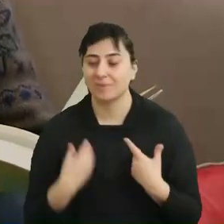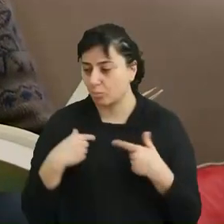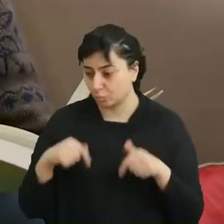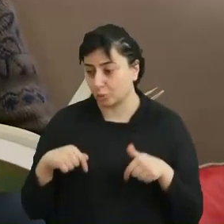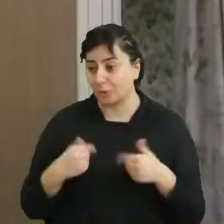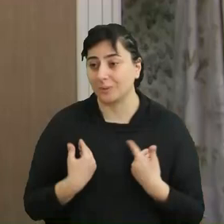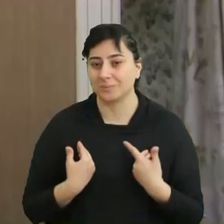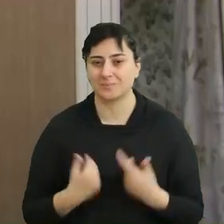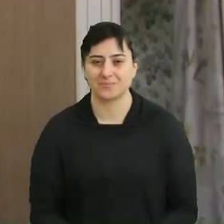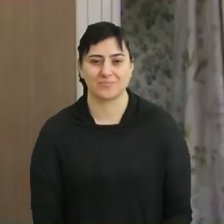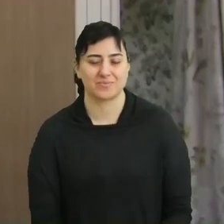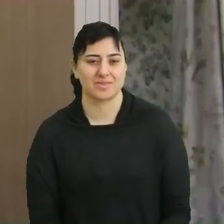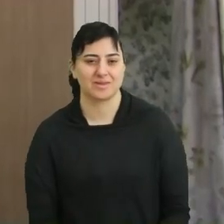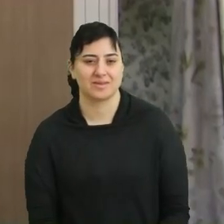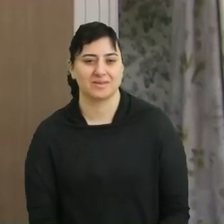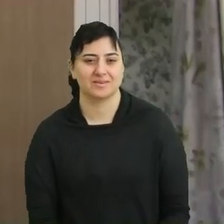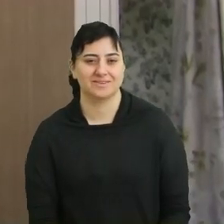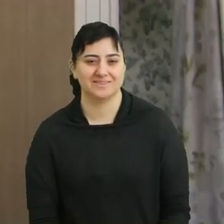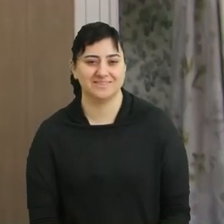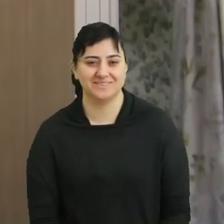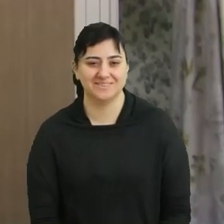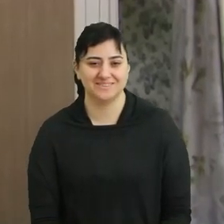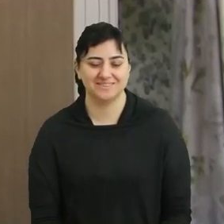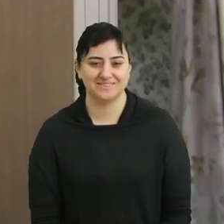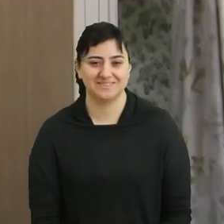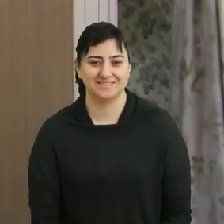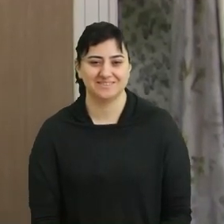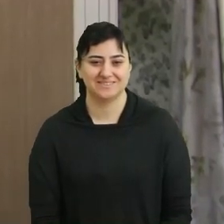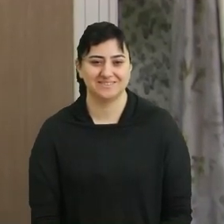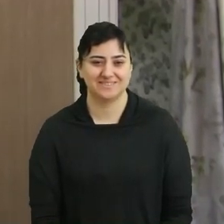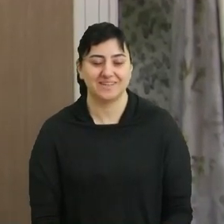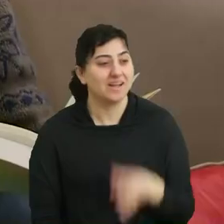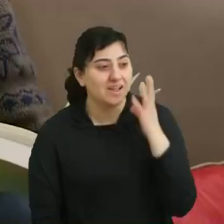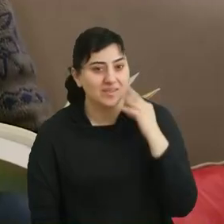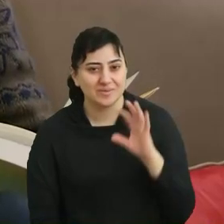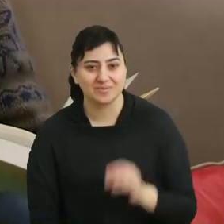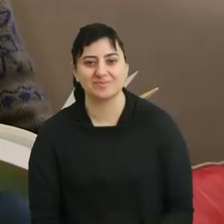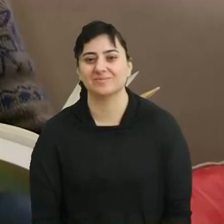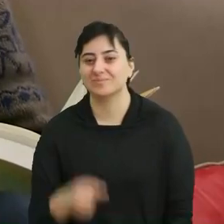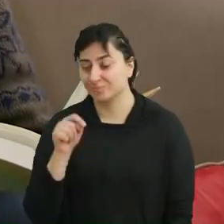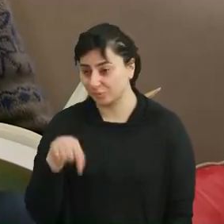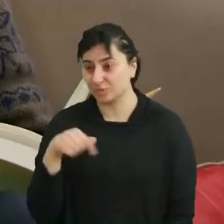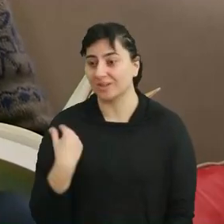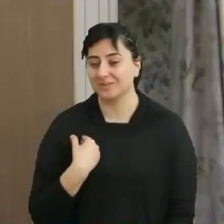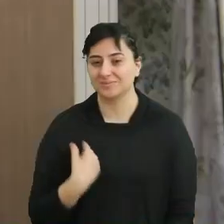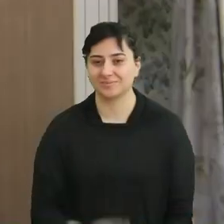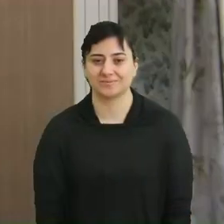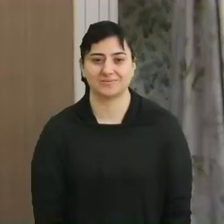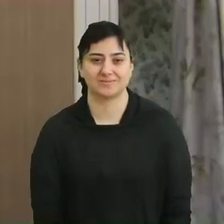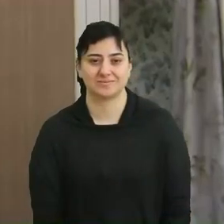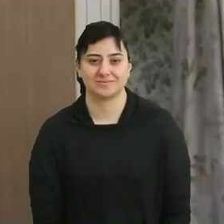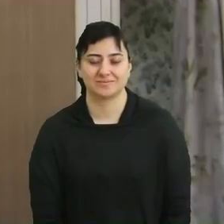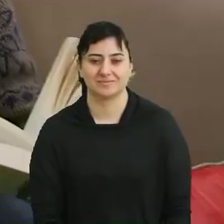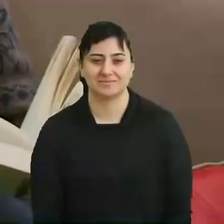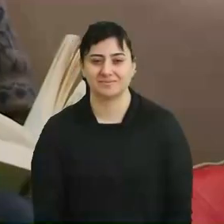Buradayım Boncuğum. Sarp nasıl yani diye apıştı kaldı. Anlamadım. Buradayım diyelim Boncuğum.